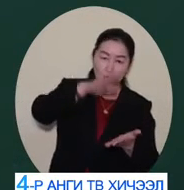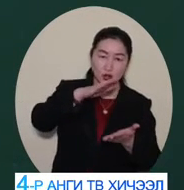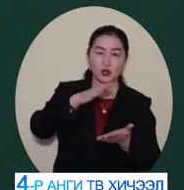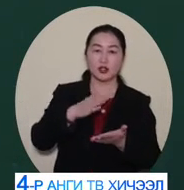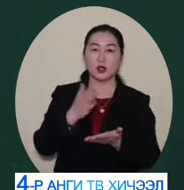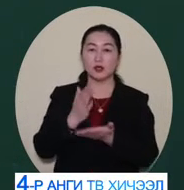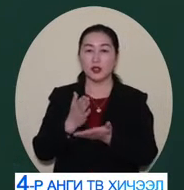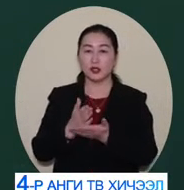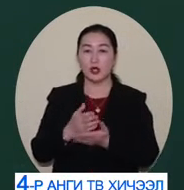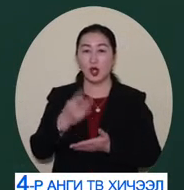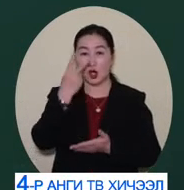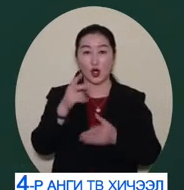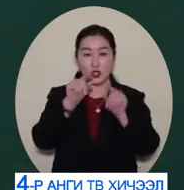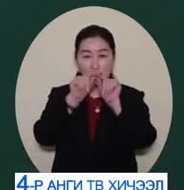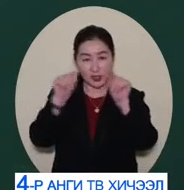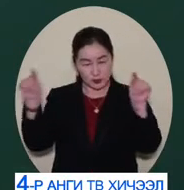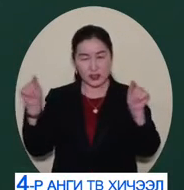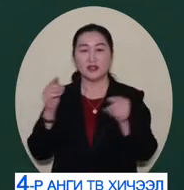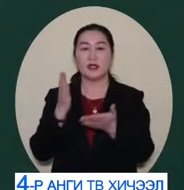өргөнтэй болоод ирэхлээр хоёр хэмжээс дүрс болно.